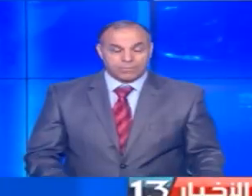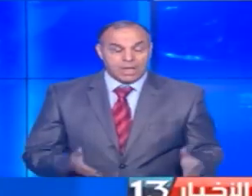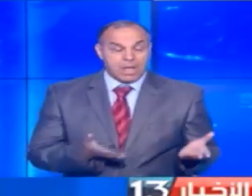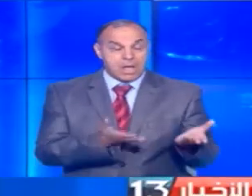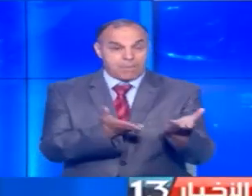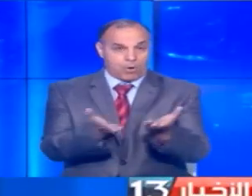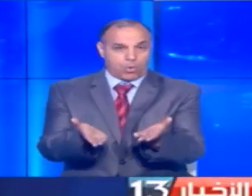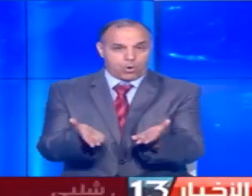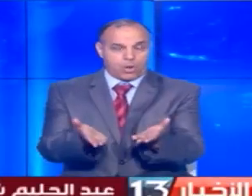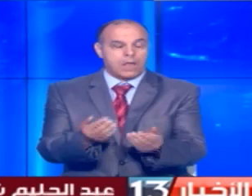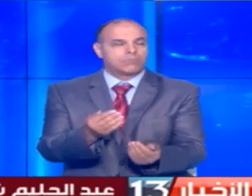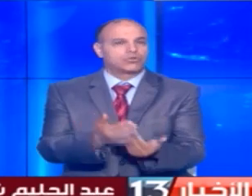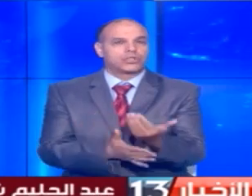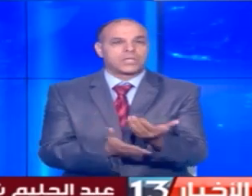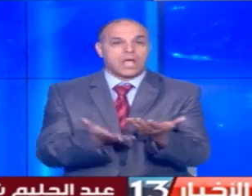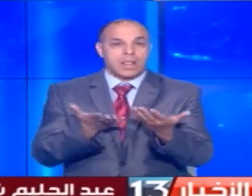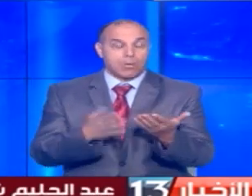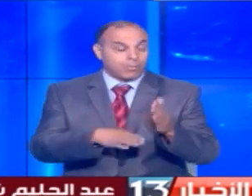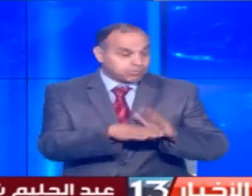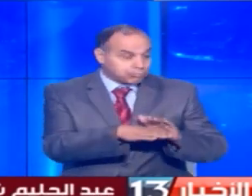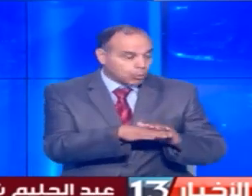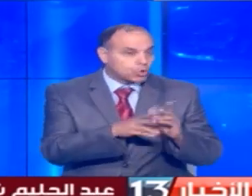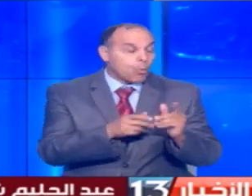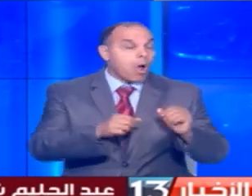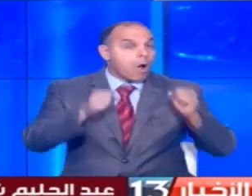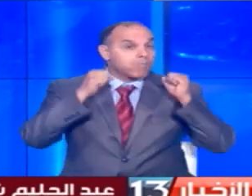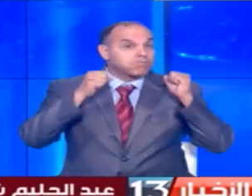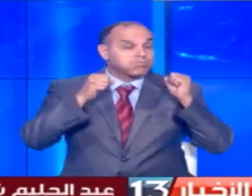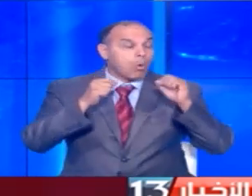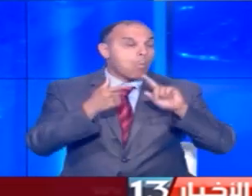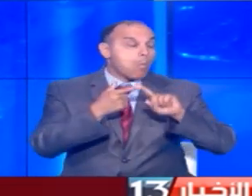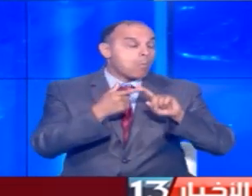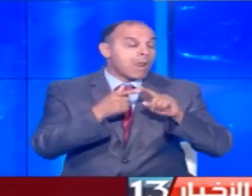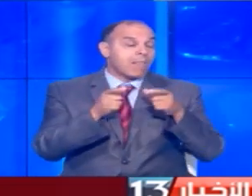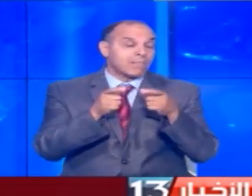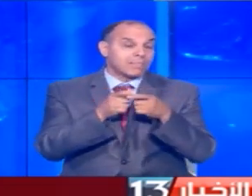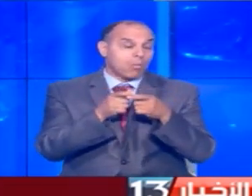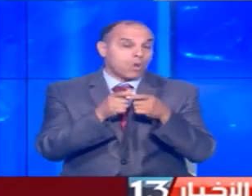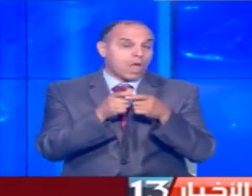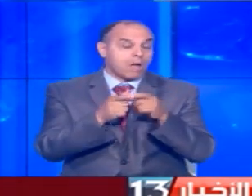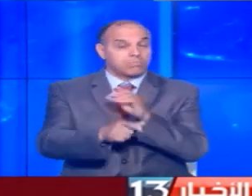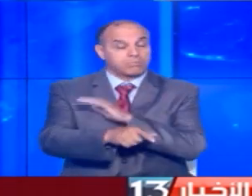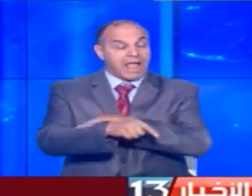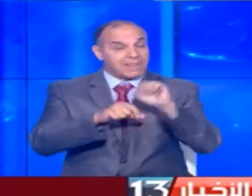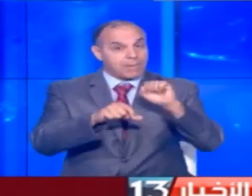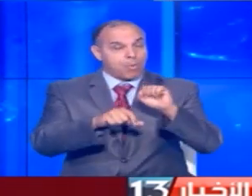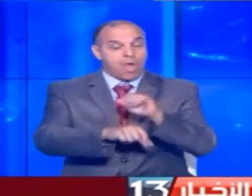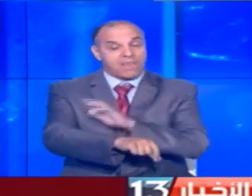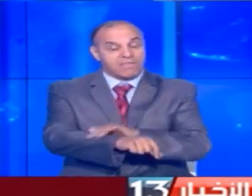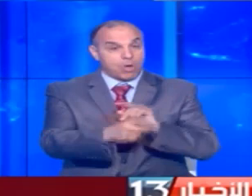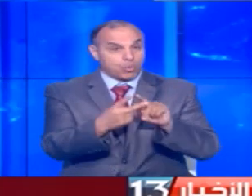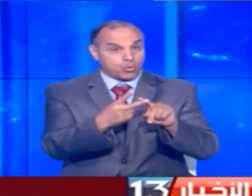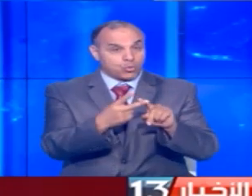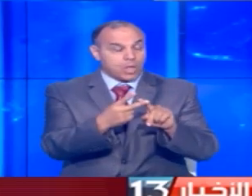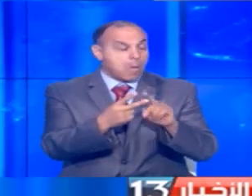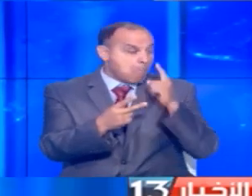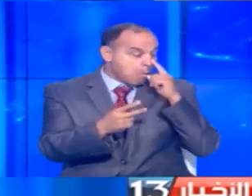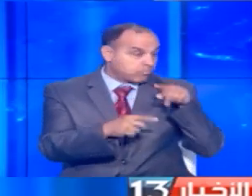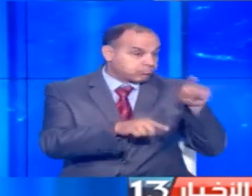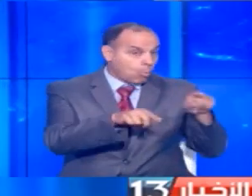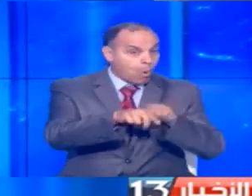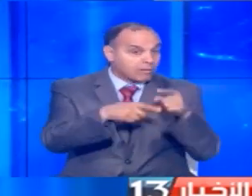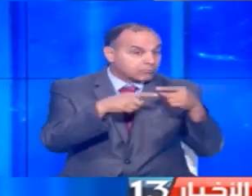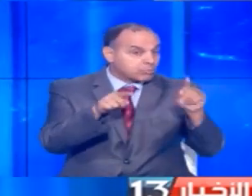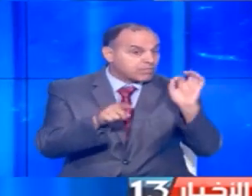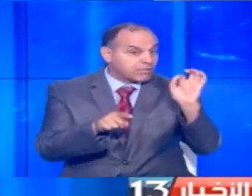أهلا بكم من جديد. التوصية بإضراب في القطاع العام وأخرى في الوظيفة العمومية على أن لا يتزامن في نفس